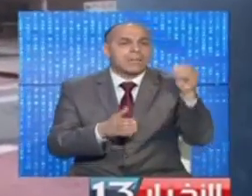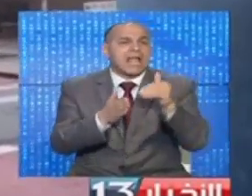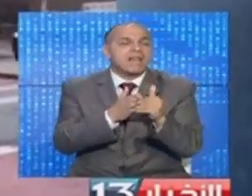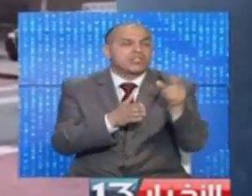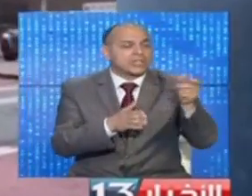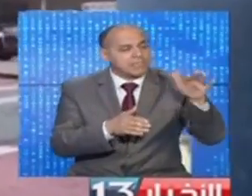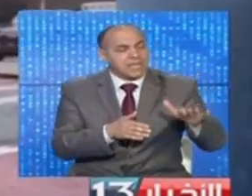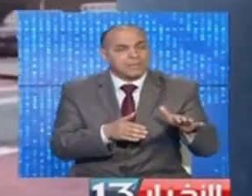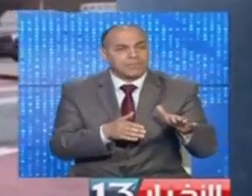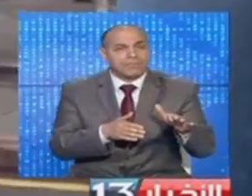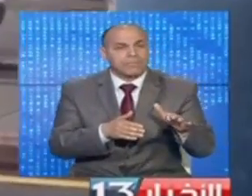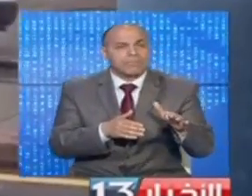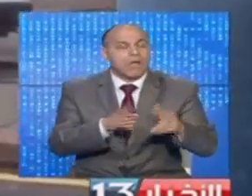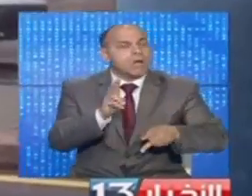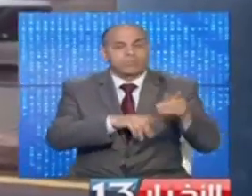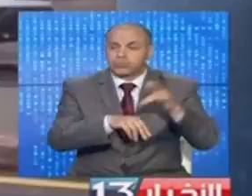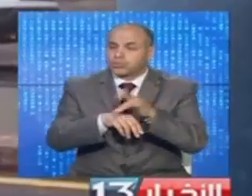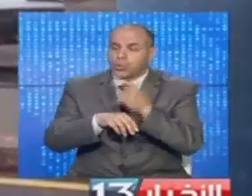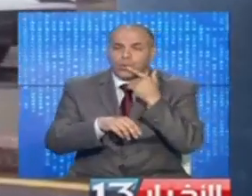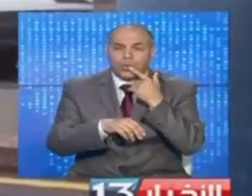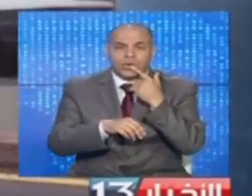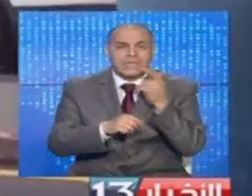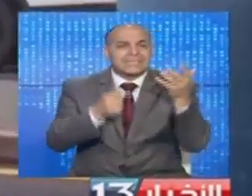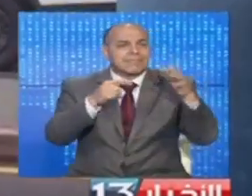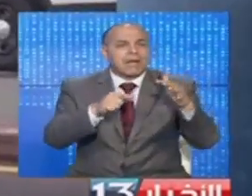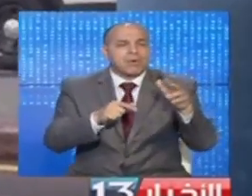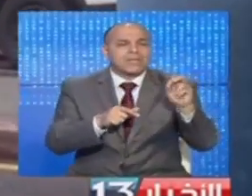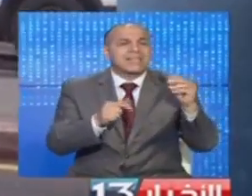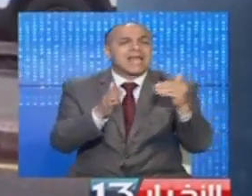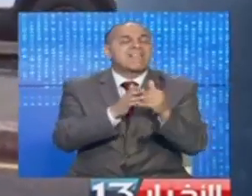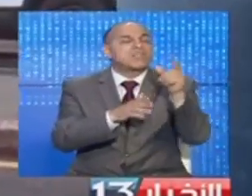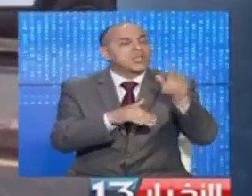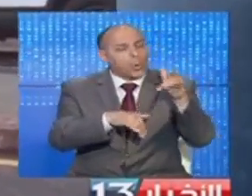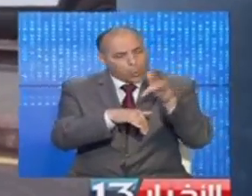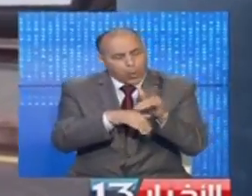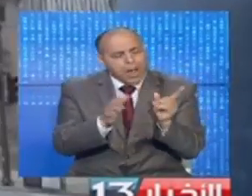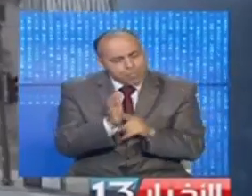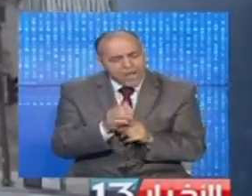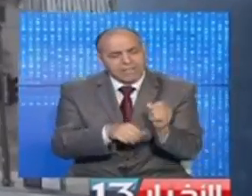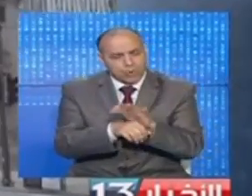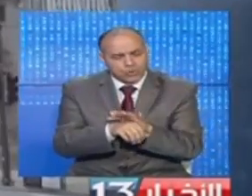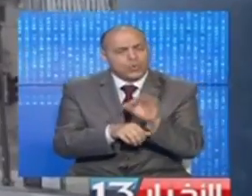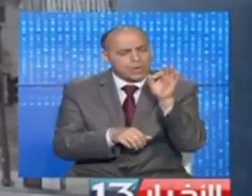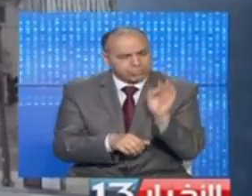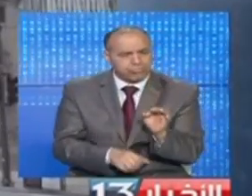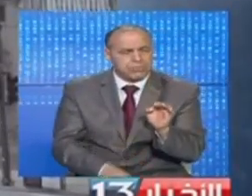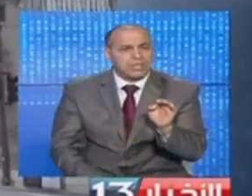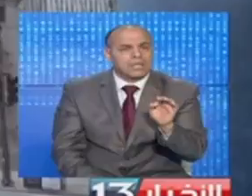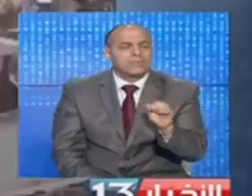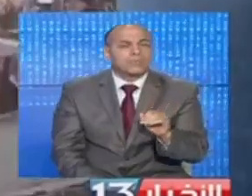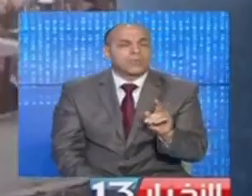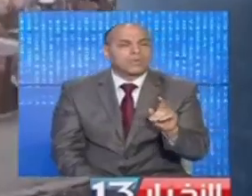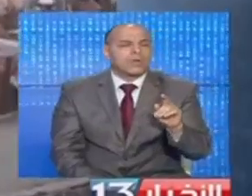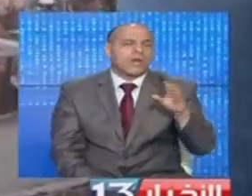حالة وفاة، وتخطت الإصابات عتبة 730 ألف حالة إصابة مؤكدة بفيروس كورونا المستجد